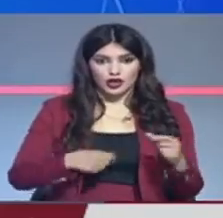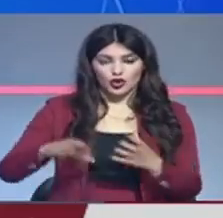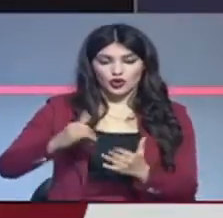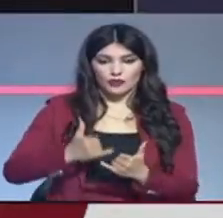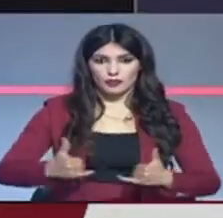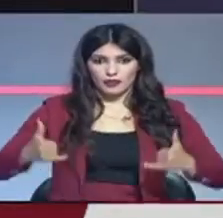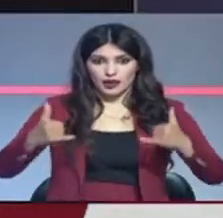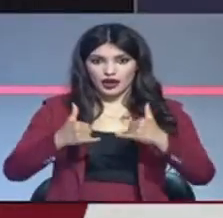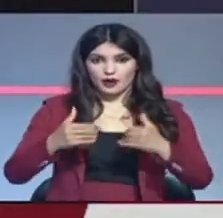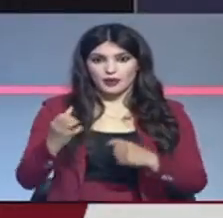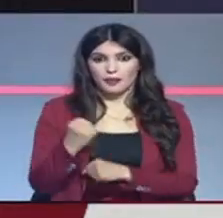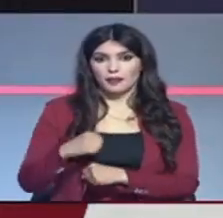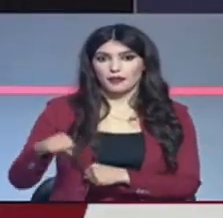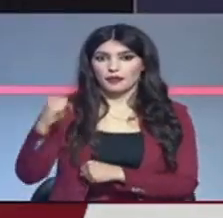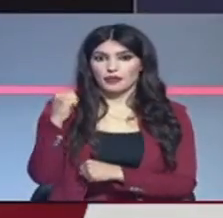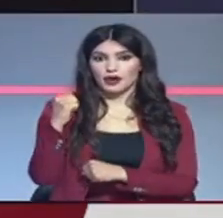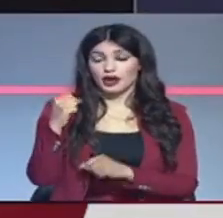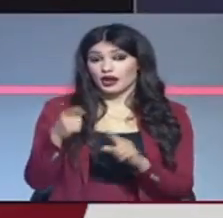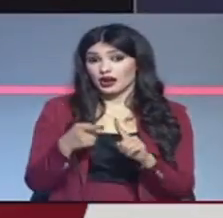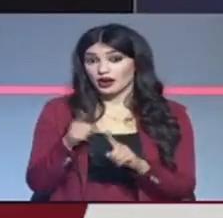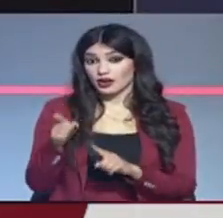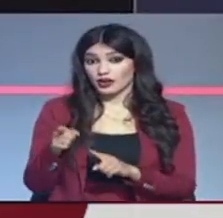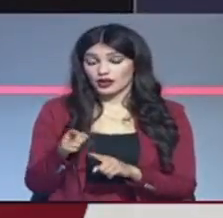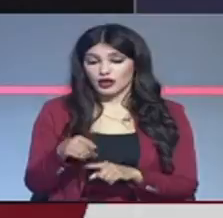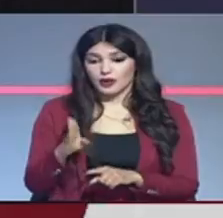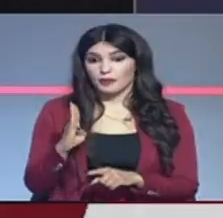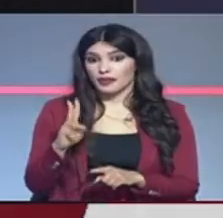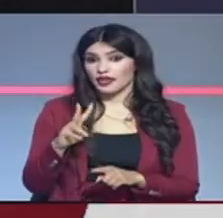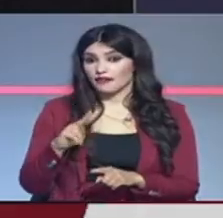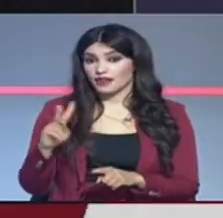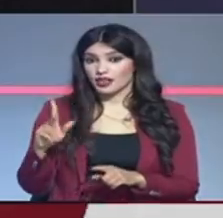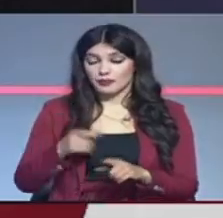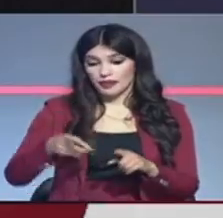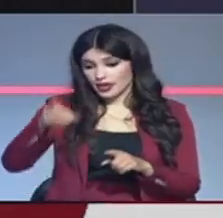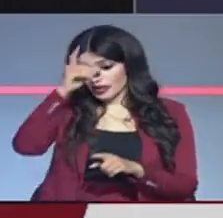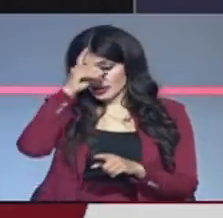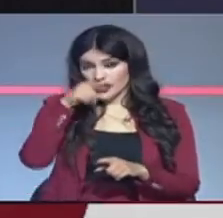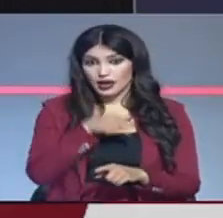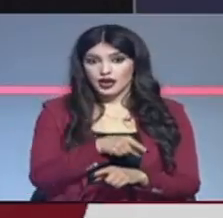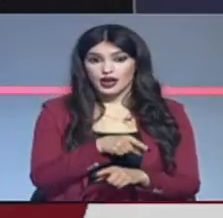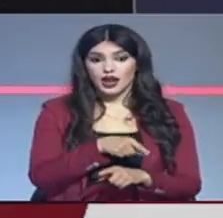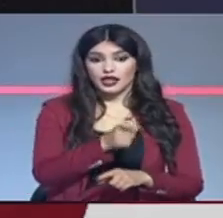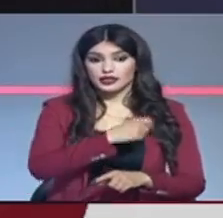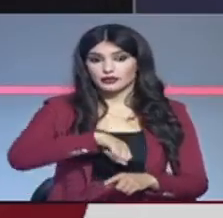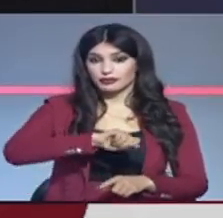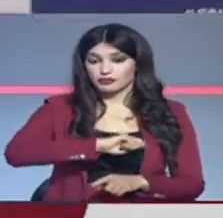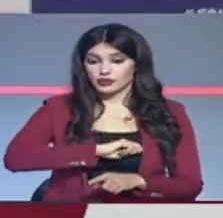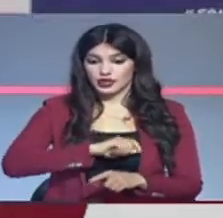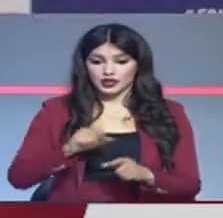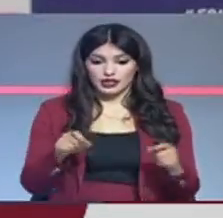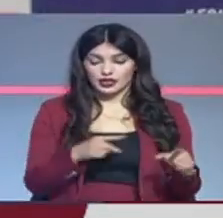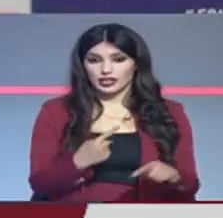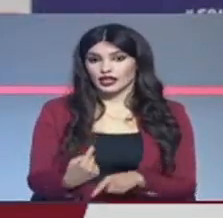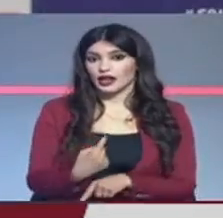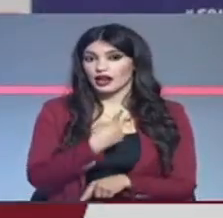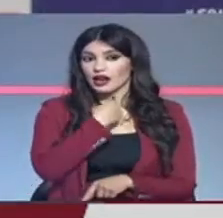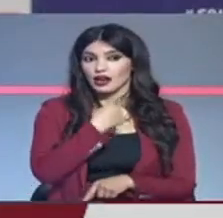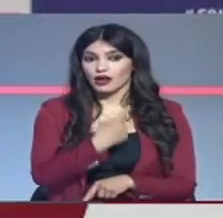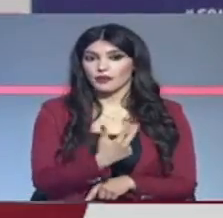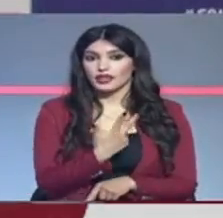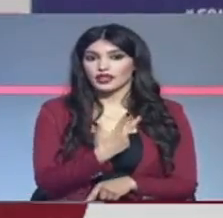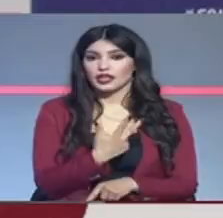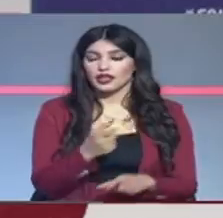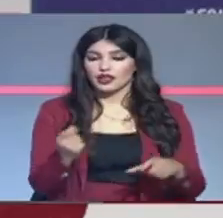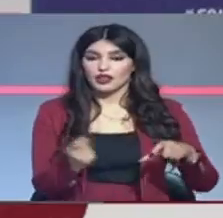الابطال فيما يستقبل بروسيا دورتموند الالماني ضيف الواجب يل الاسباني المنهزمه بثلاثه